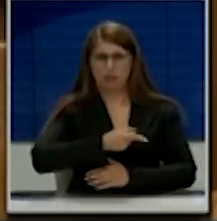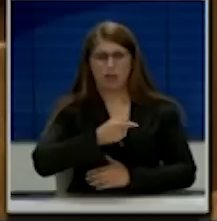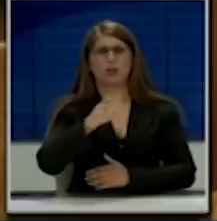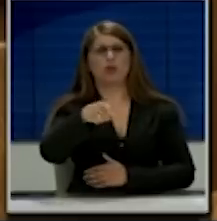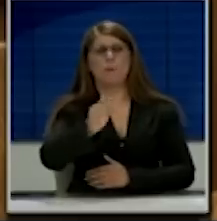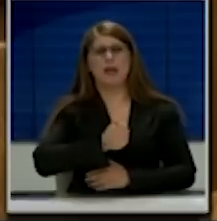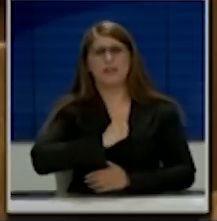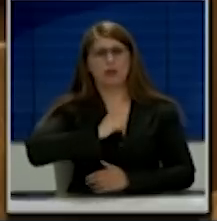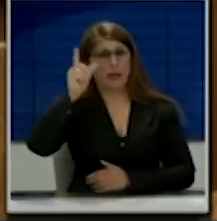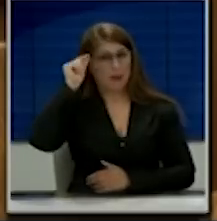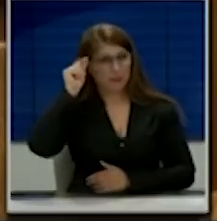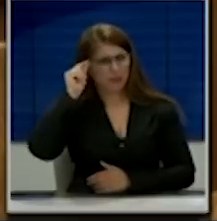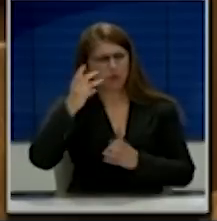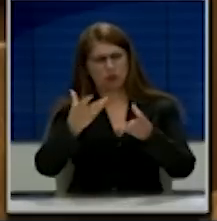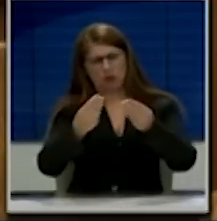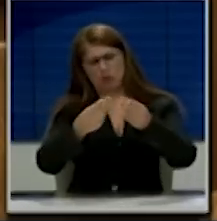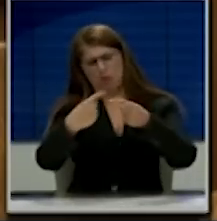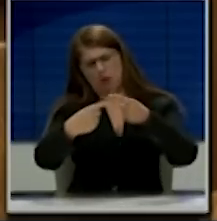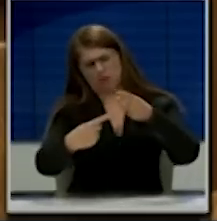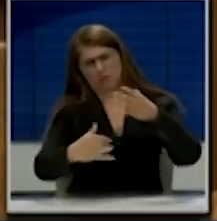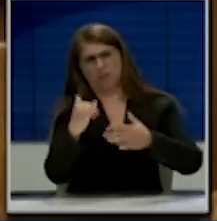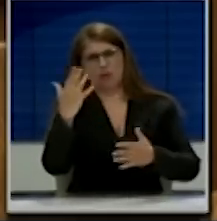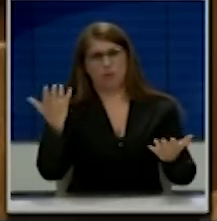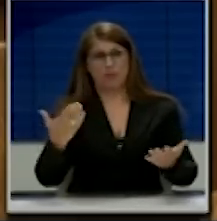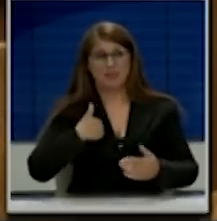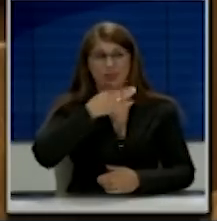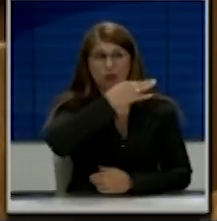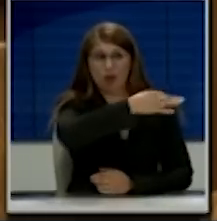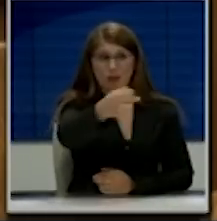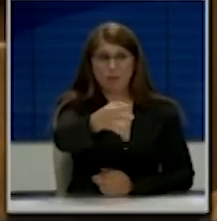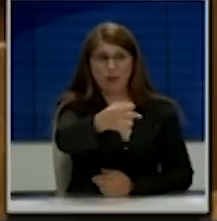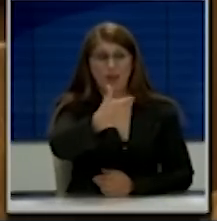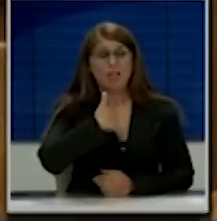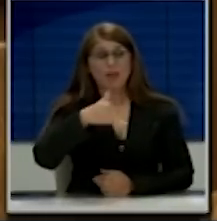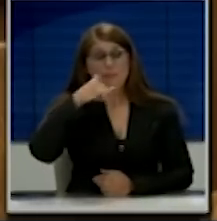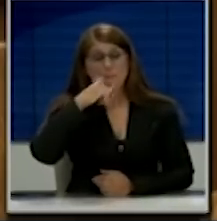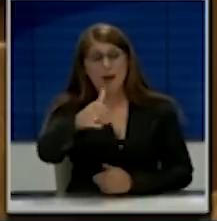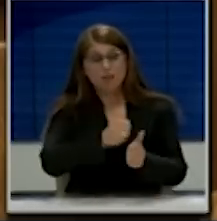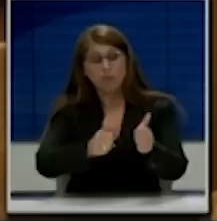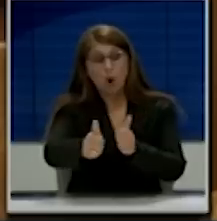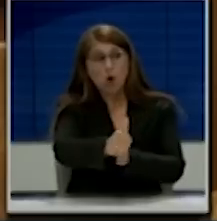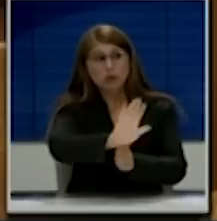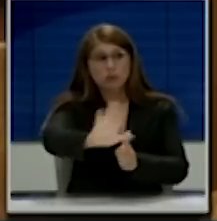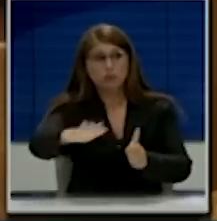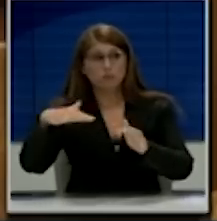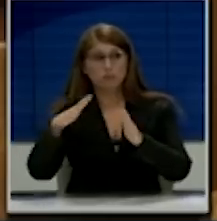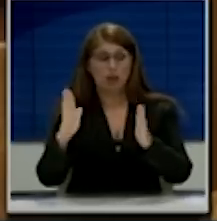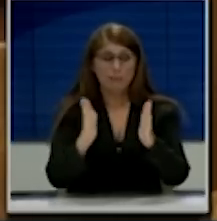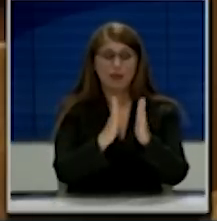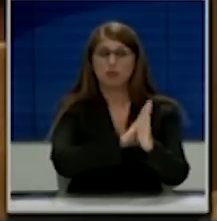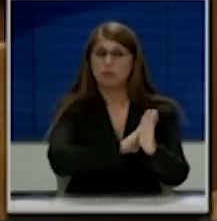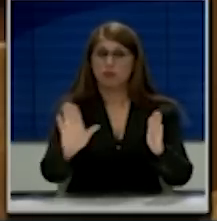ιδιωτικά πανεπιστήμια και τόσα άλλα. Σας το λέμε, θα μας βρίσκετε παντού μπροστά σας και εδώ